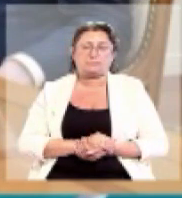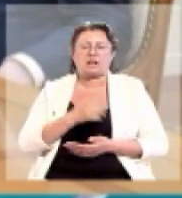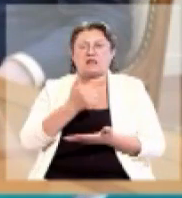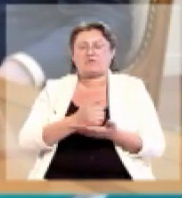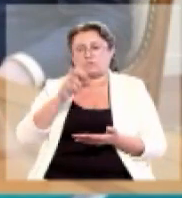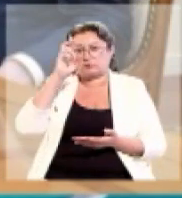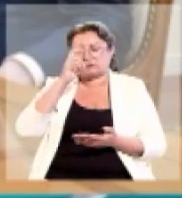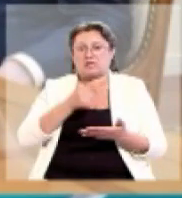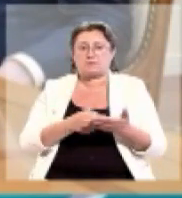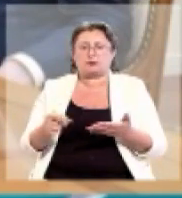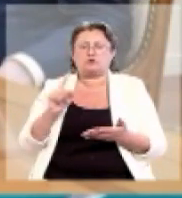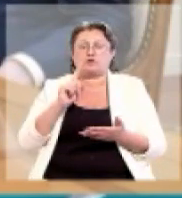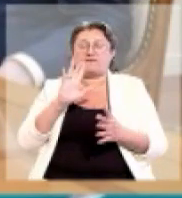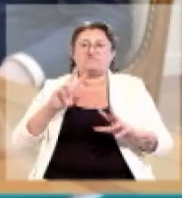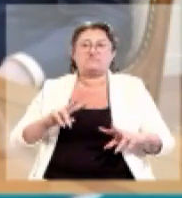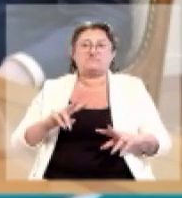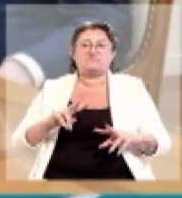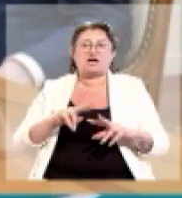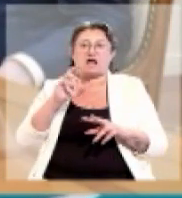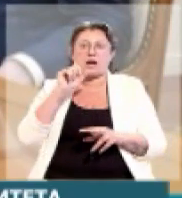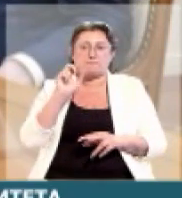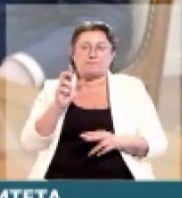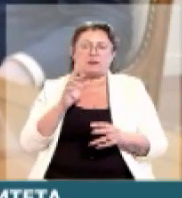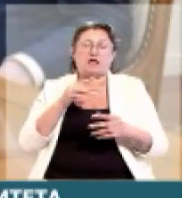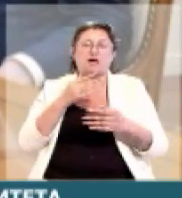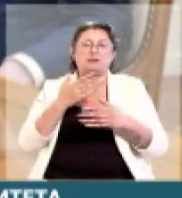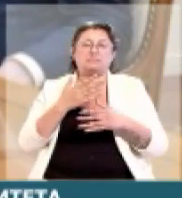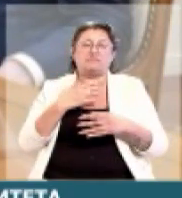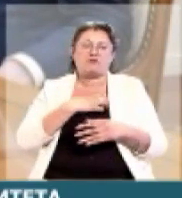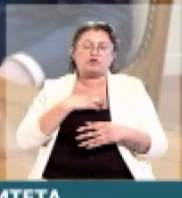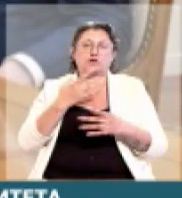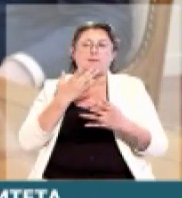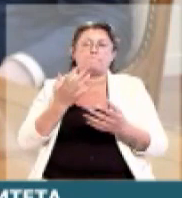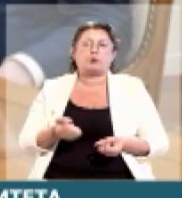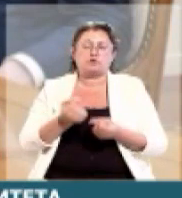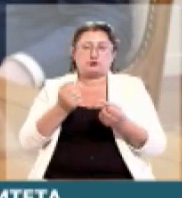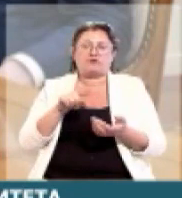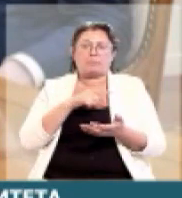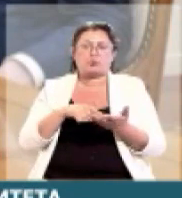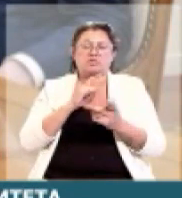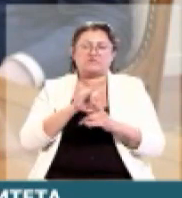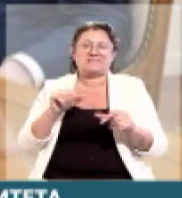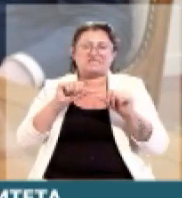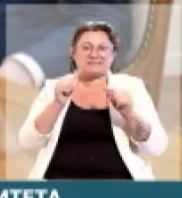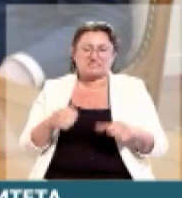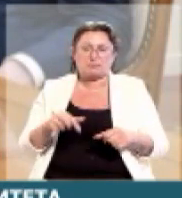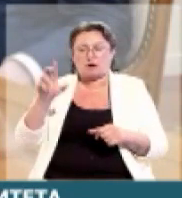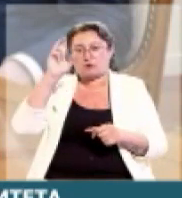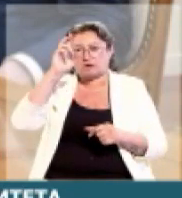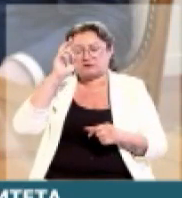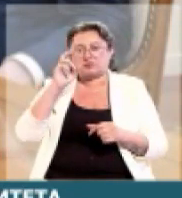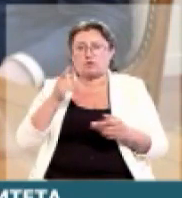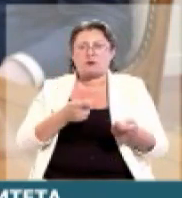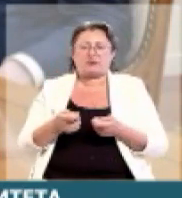Глава государства отметил, что Астанинский хаб оказывает значимую экспертную поддержку в вопросах развития системы